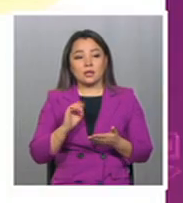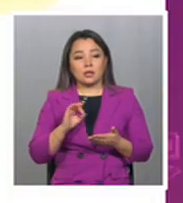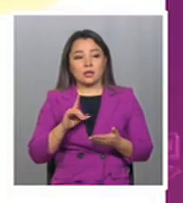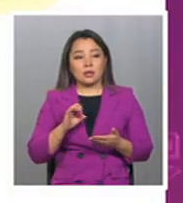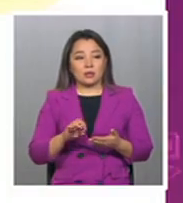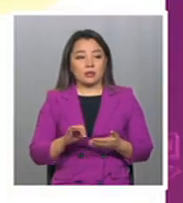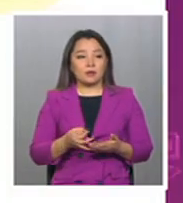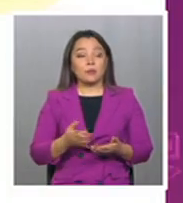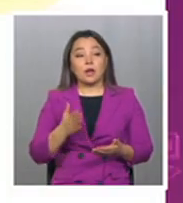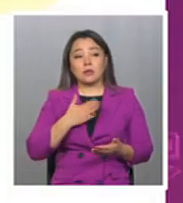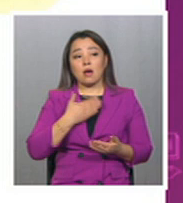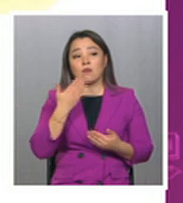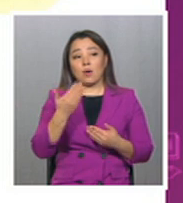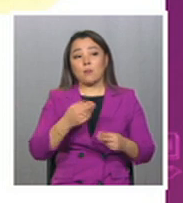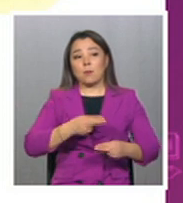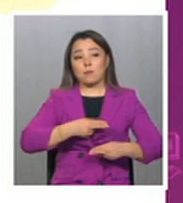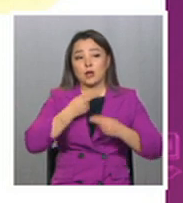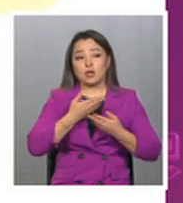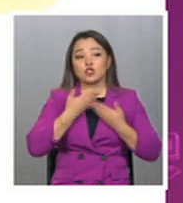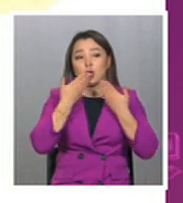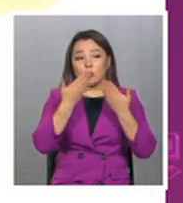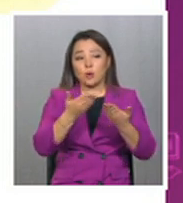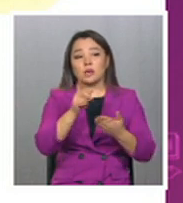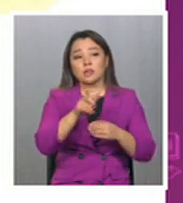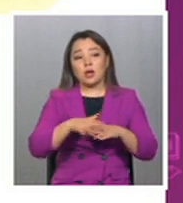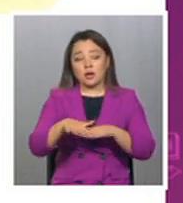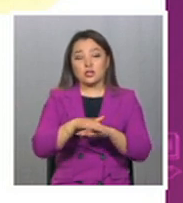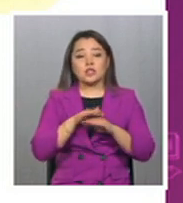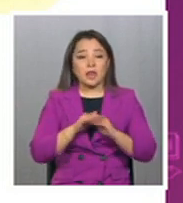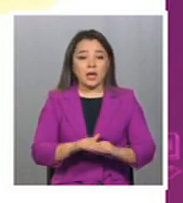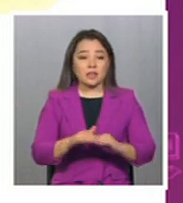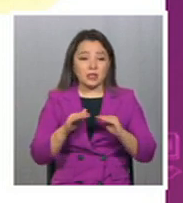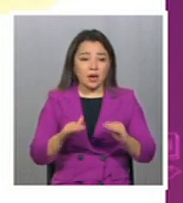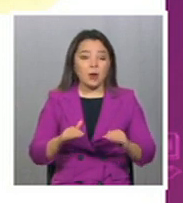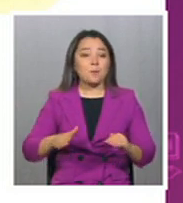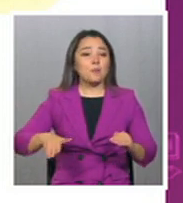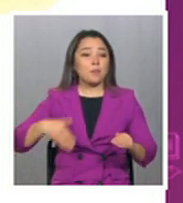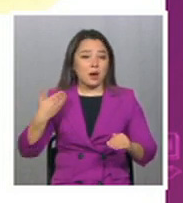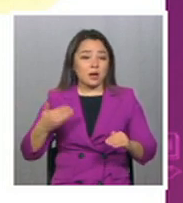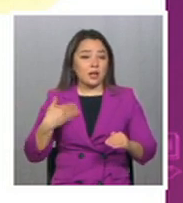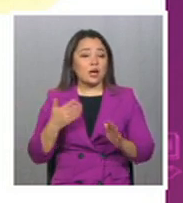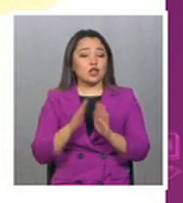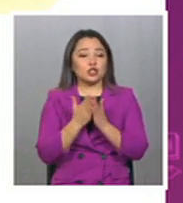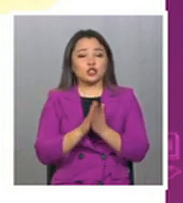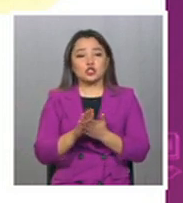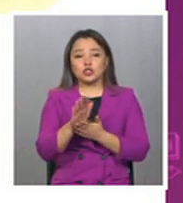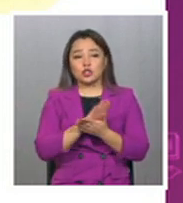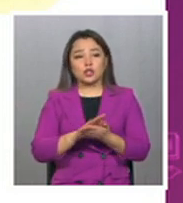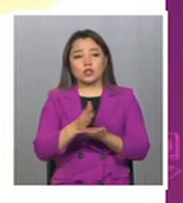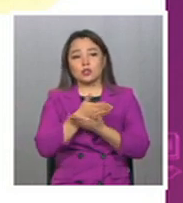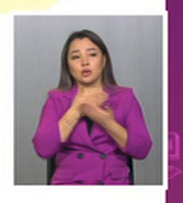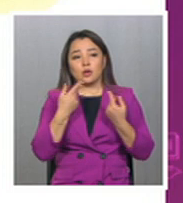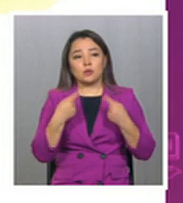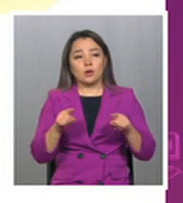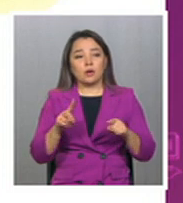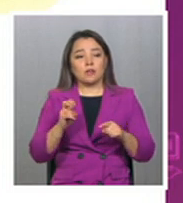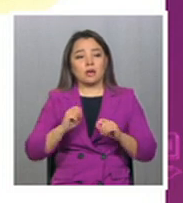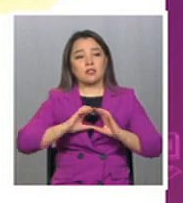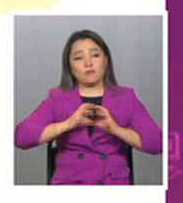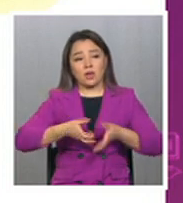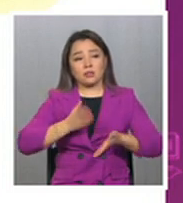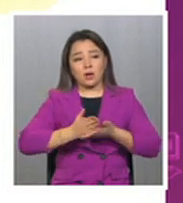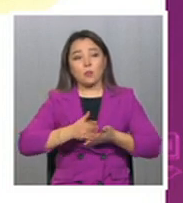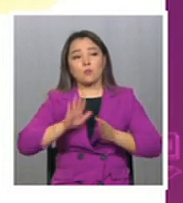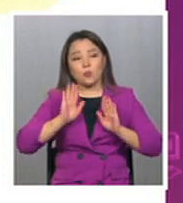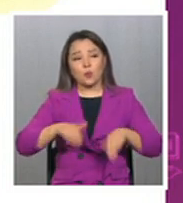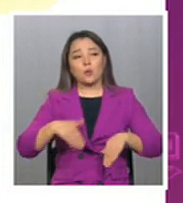«Я к вам обращаюсь, товарищи, дети, полезнее книги нет вещи на свете. Пусть книги